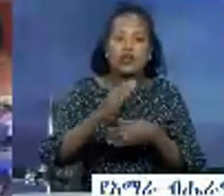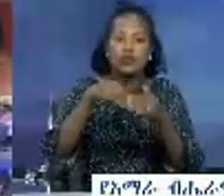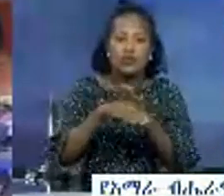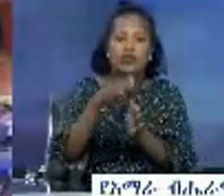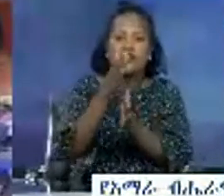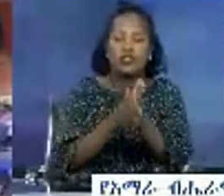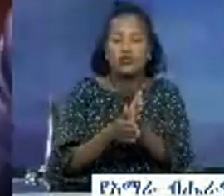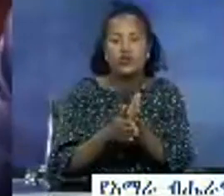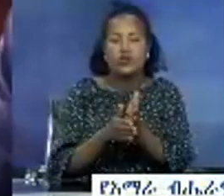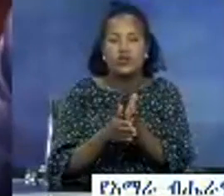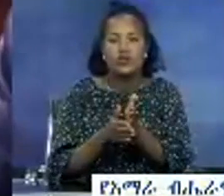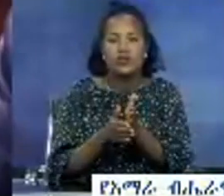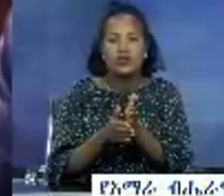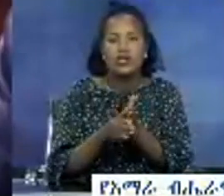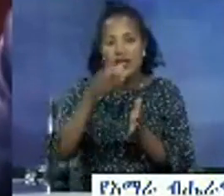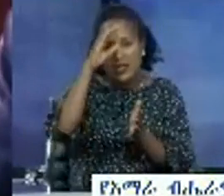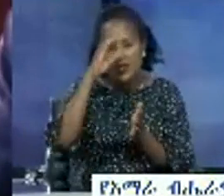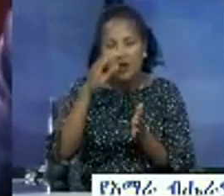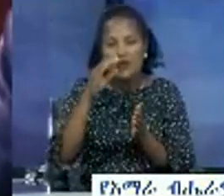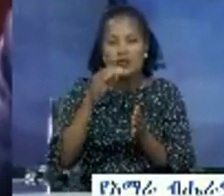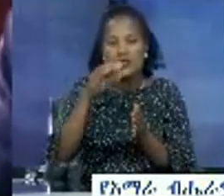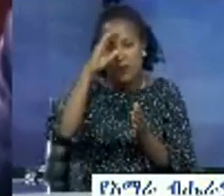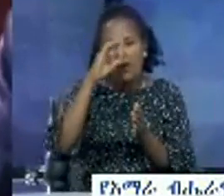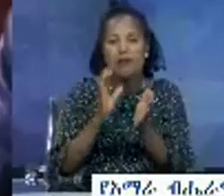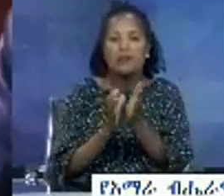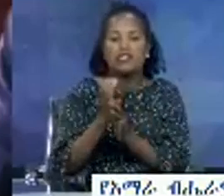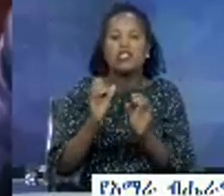በተፈጸሙት የሰብአዊ መብት ጥሰቶችና